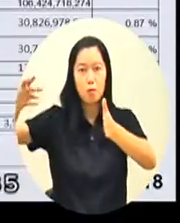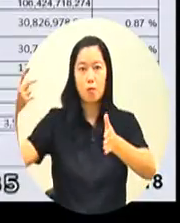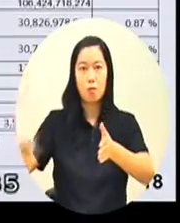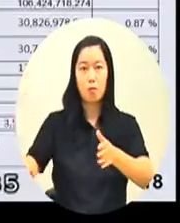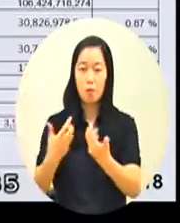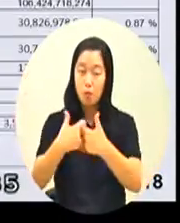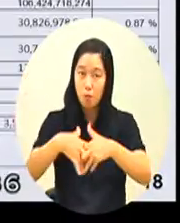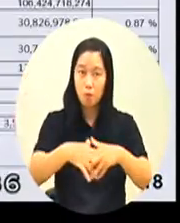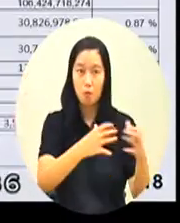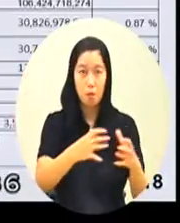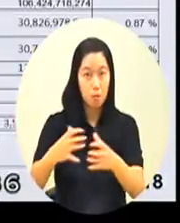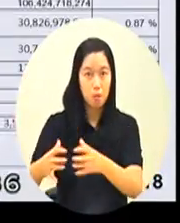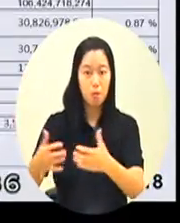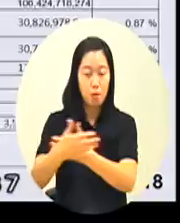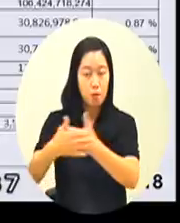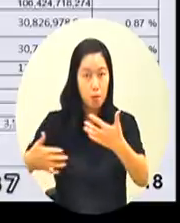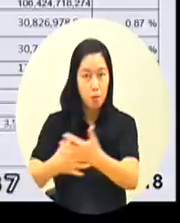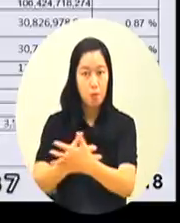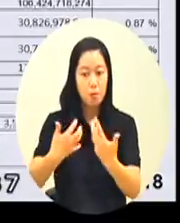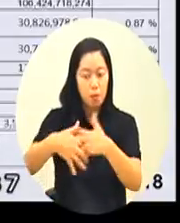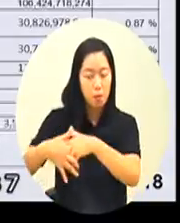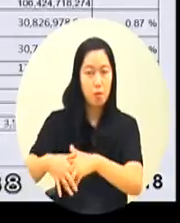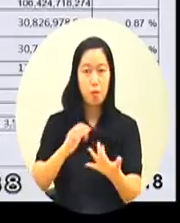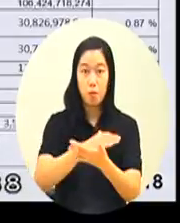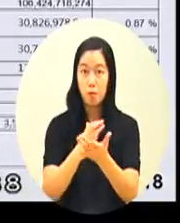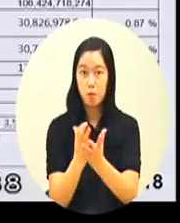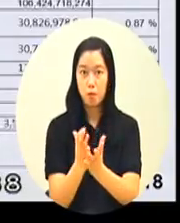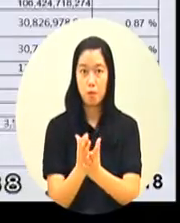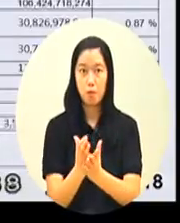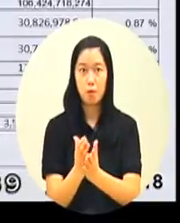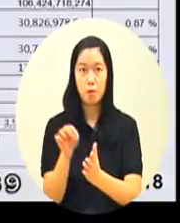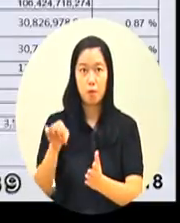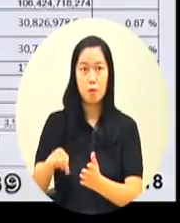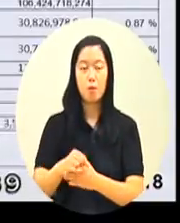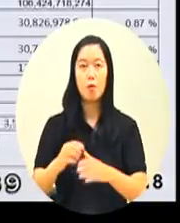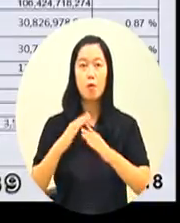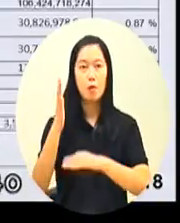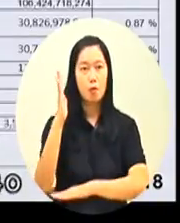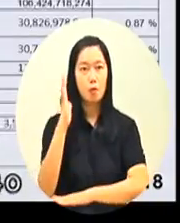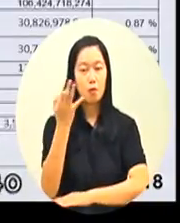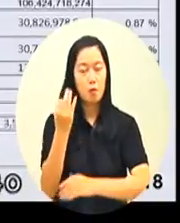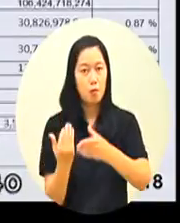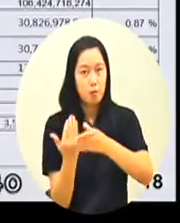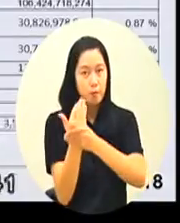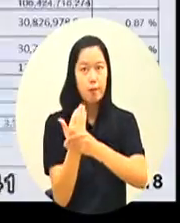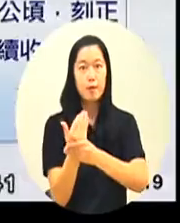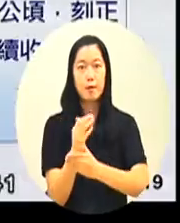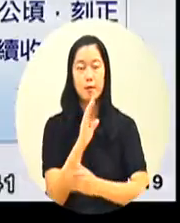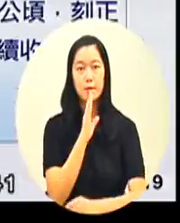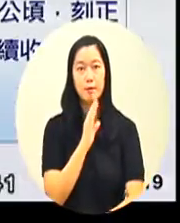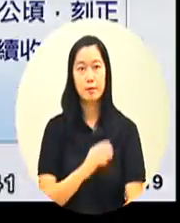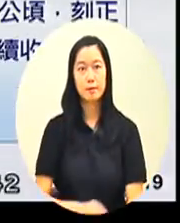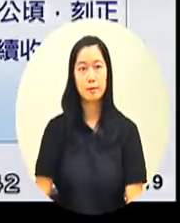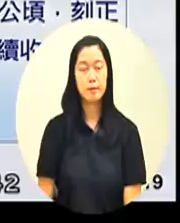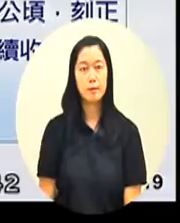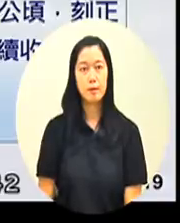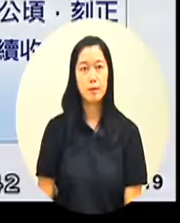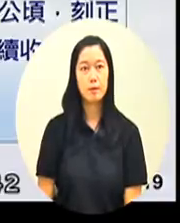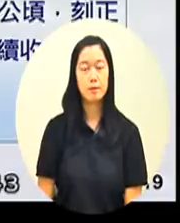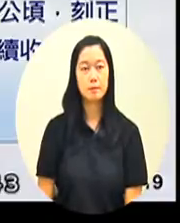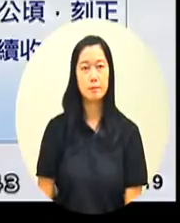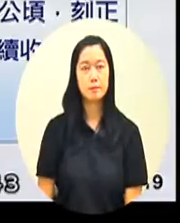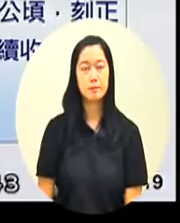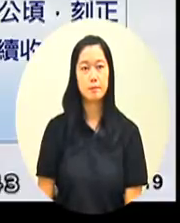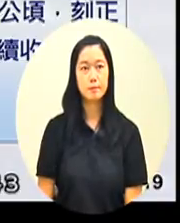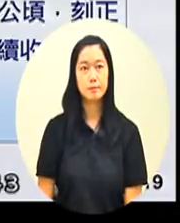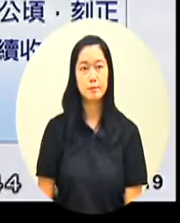器设备、交通设备等这是整个我们私有财产的整个量值。 好，